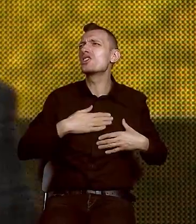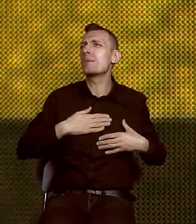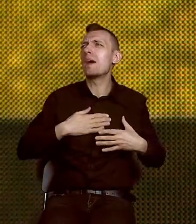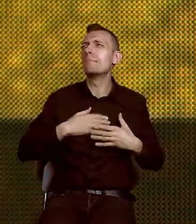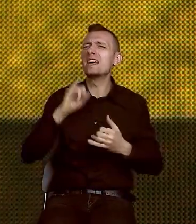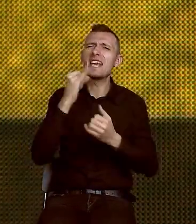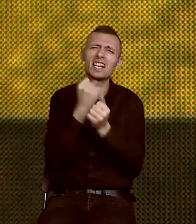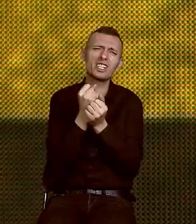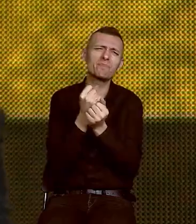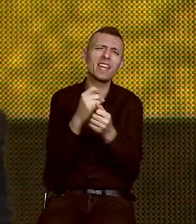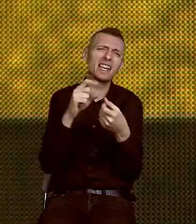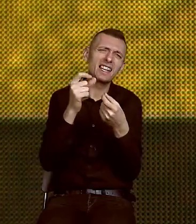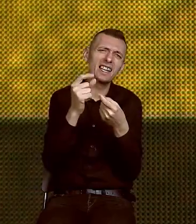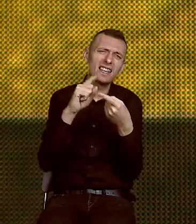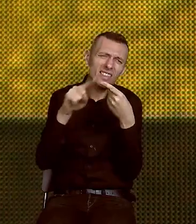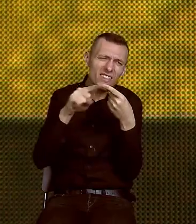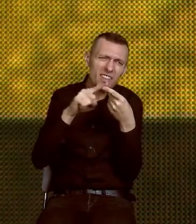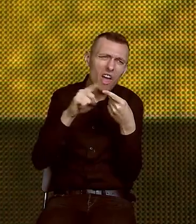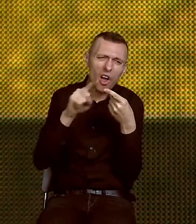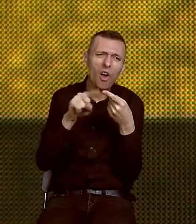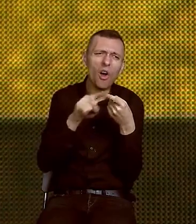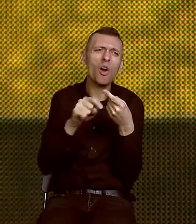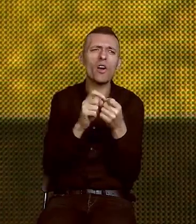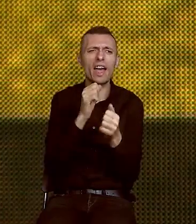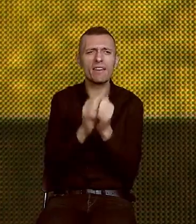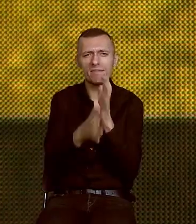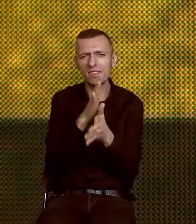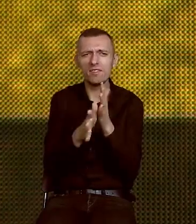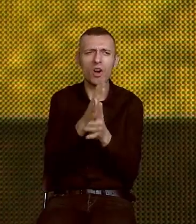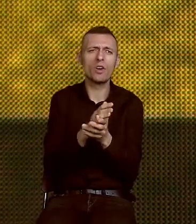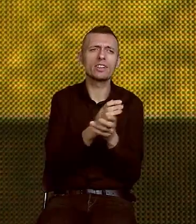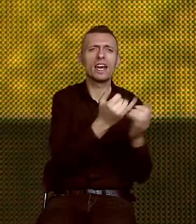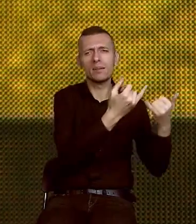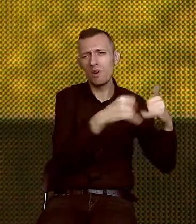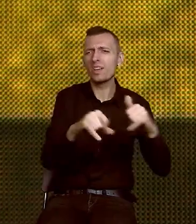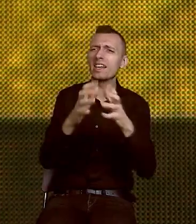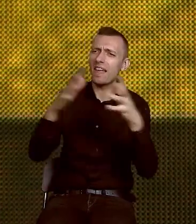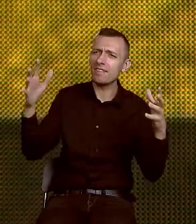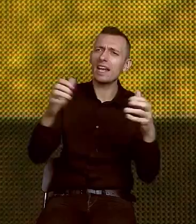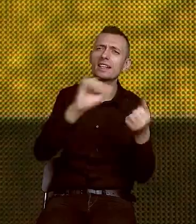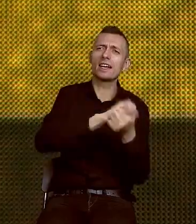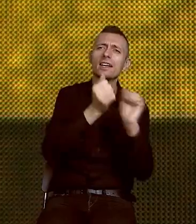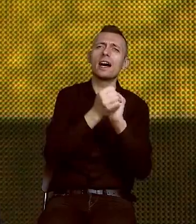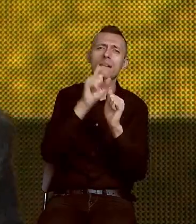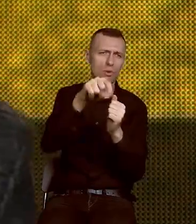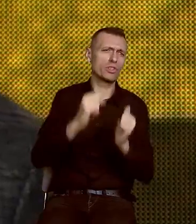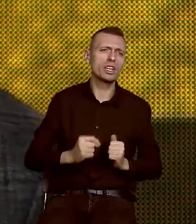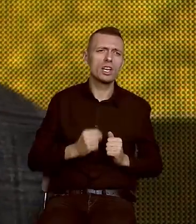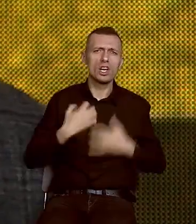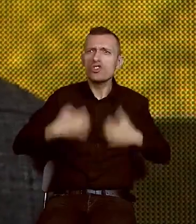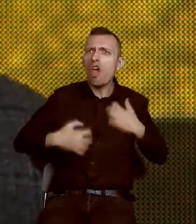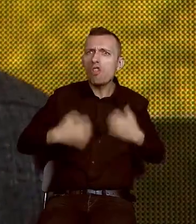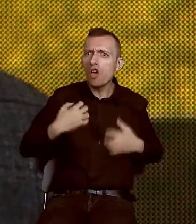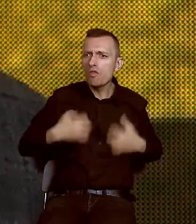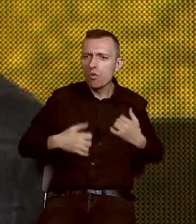kampanie. Zdenerwujesz się albo nie, gdy ktoś zajechał tobie drogę. Ściągniesz albo nie, gdy będzie